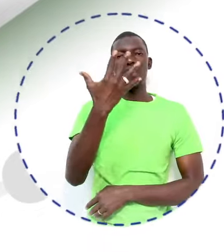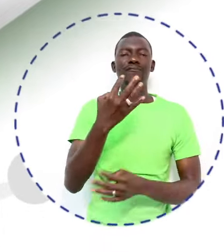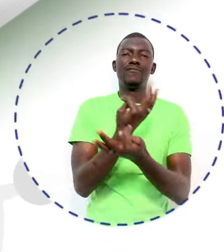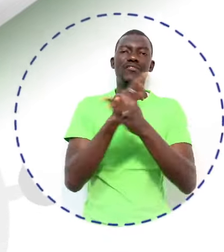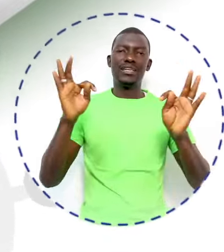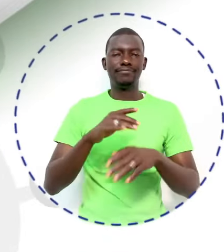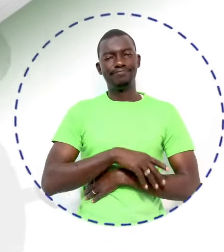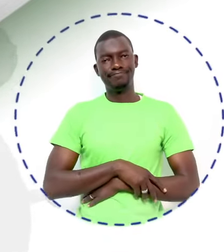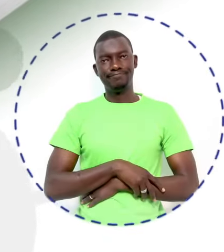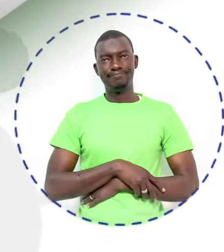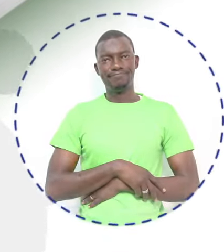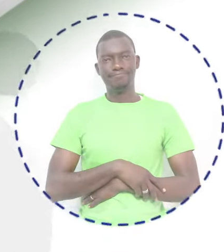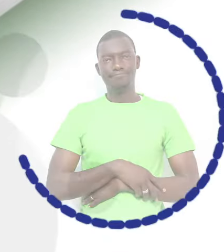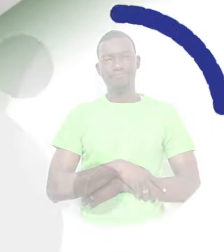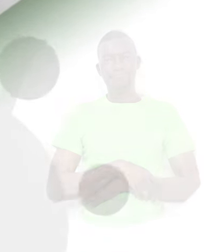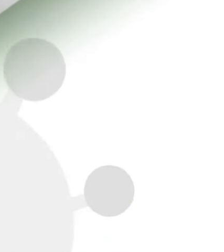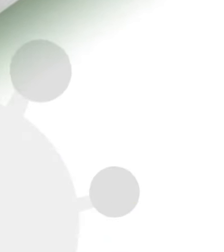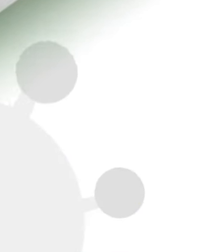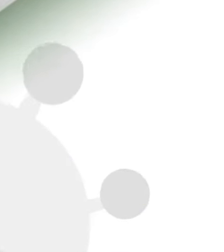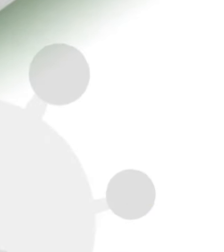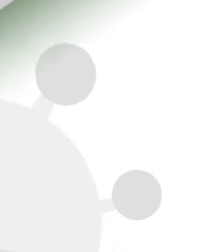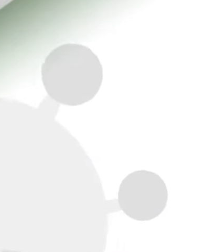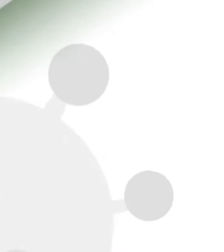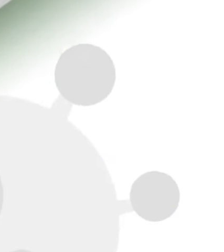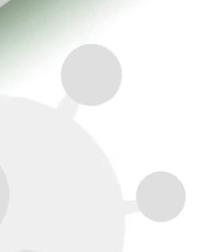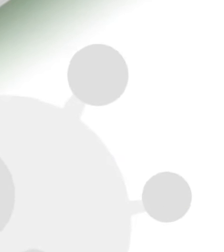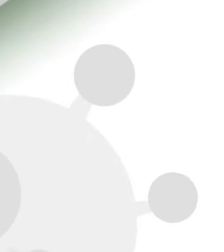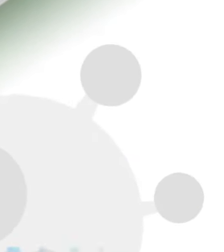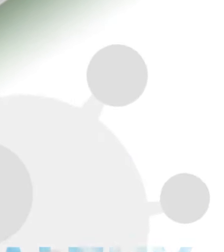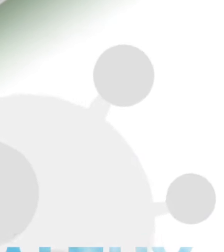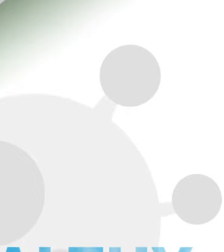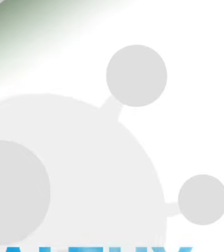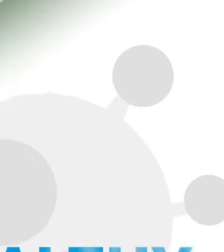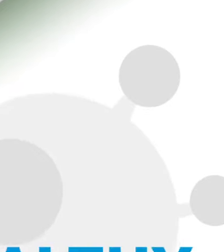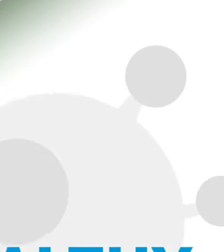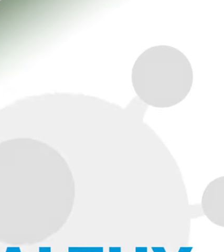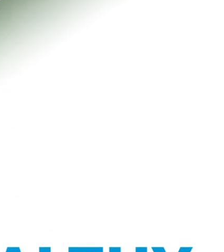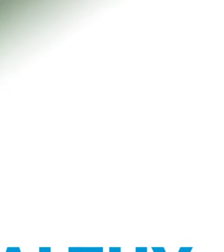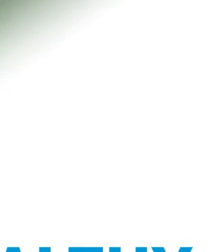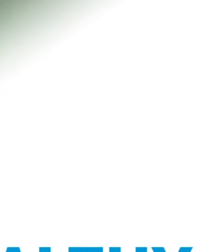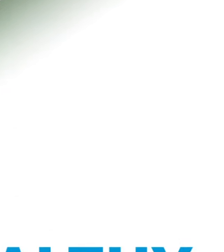anga sobi ke jangro wanga mo la sretara 1025 kolu tugadon tay.